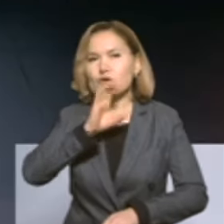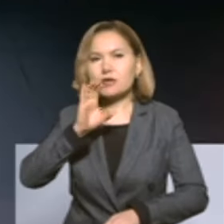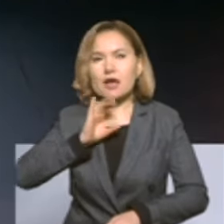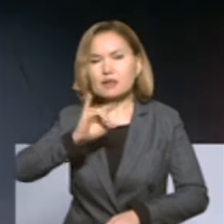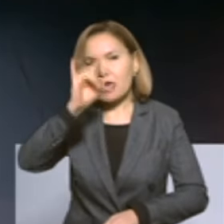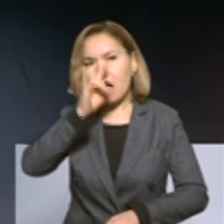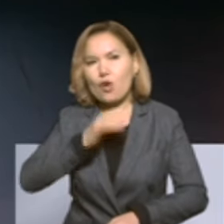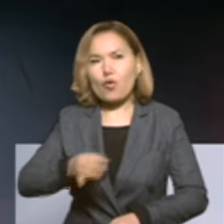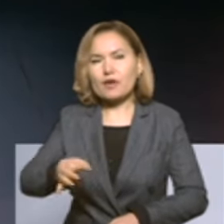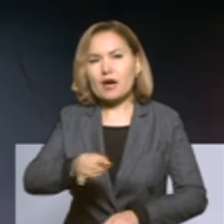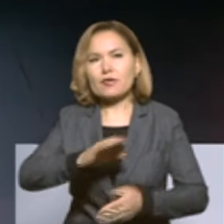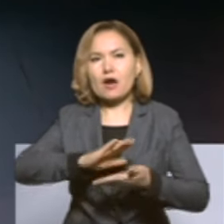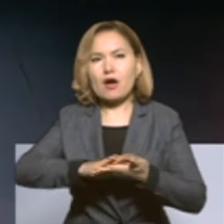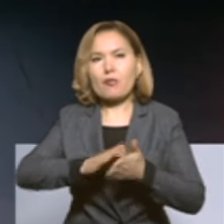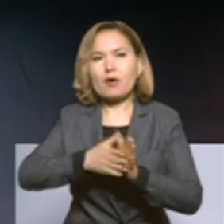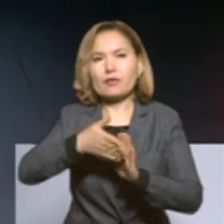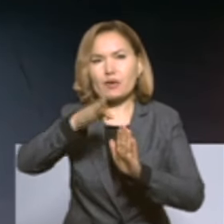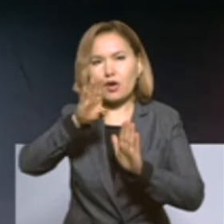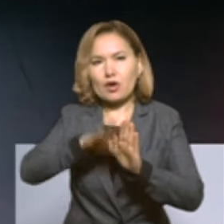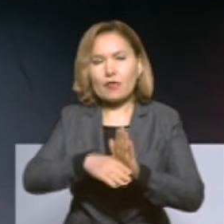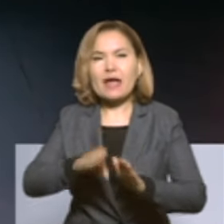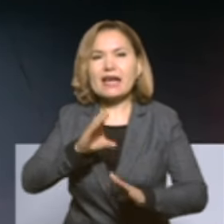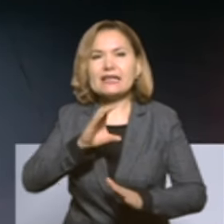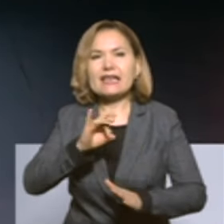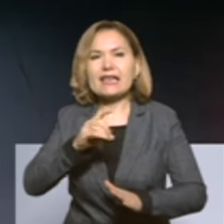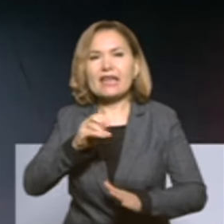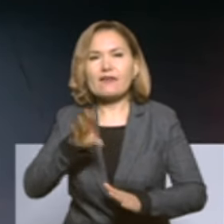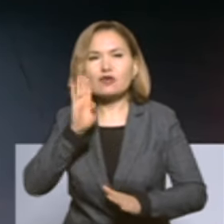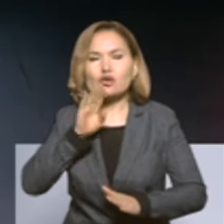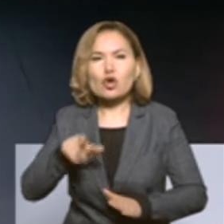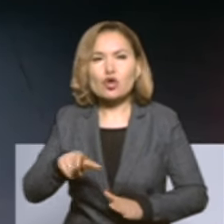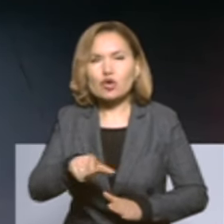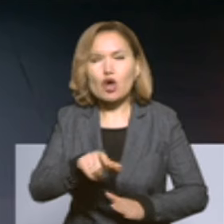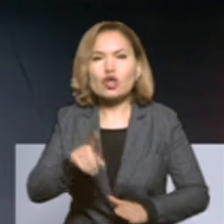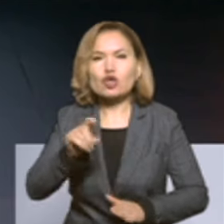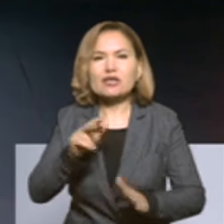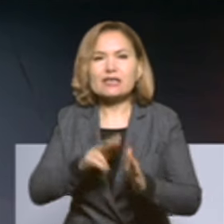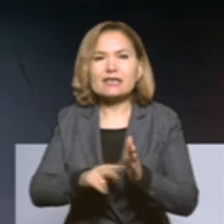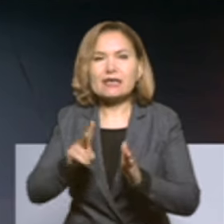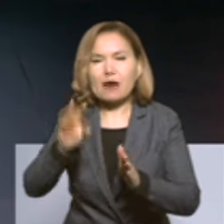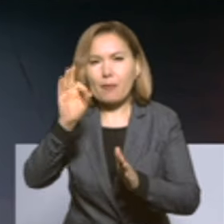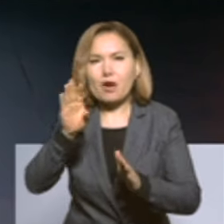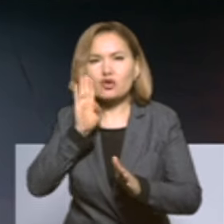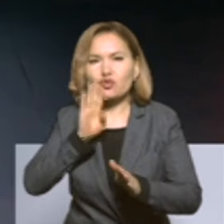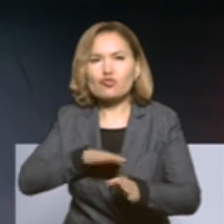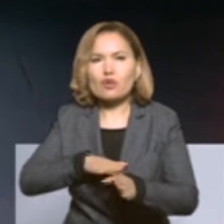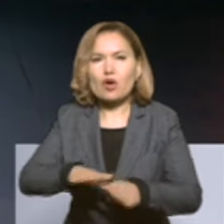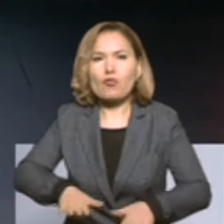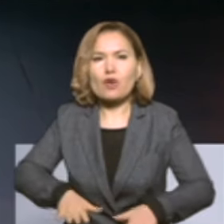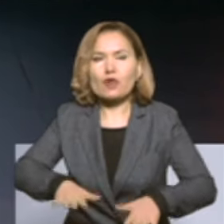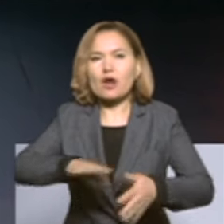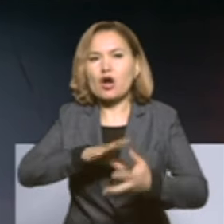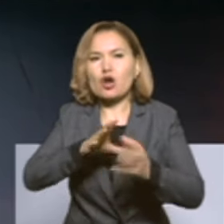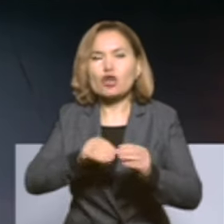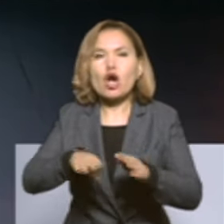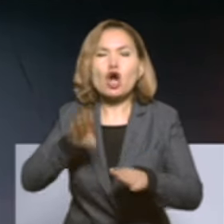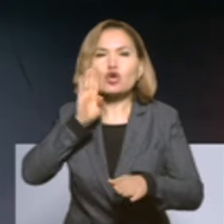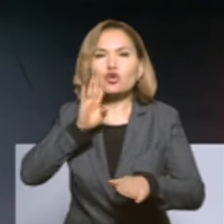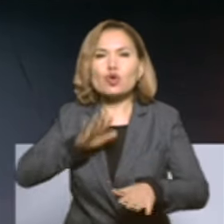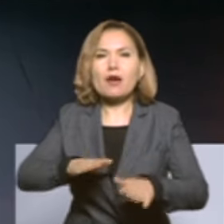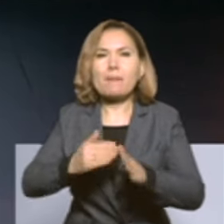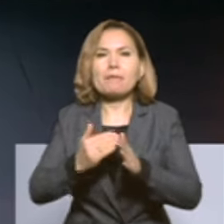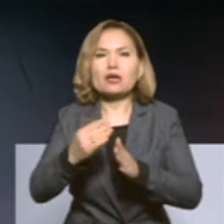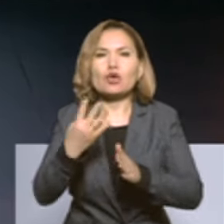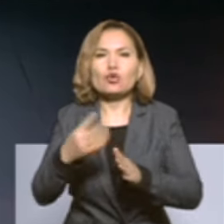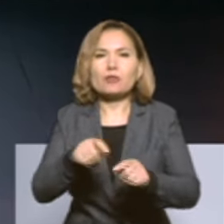Солтүстік Қазақстан облысында жағдай әлі де күрделі. Сергеев су қоймасы 182% толды. Бөгет үстінен ағып жатқан судың биіктігі 4 метр